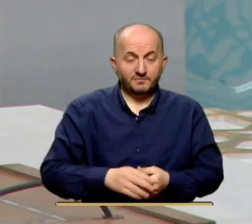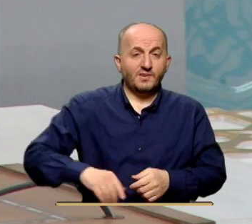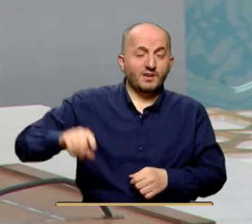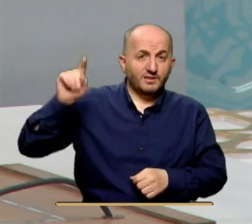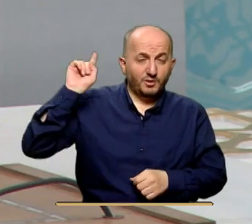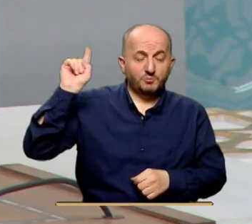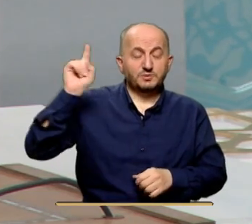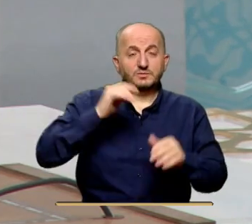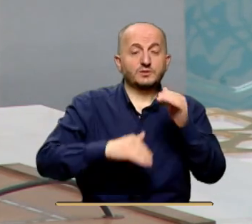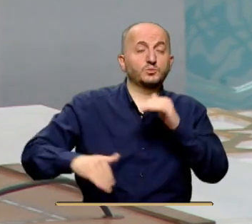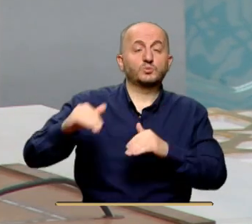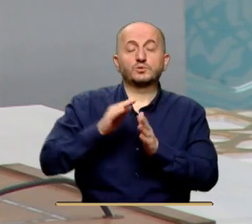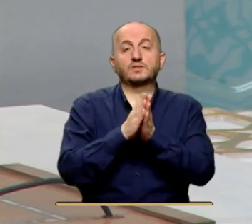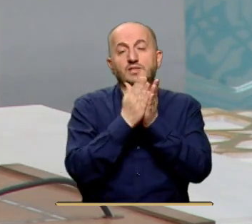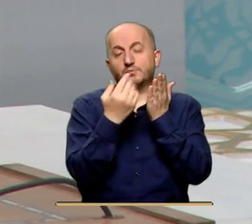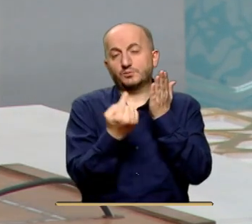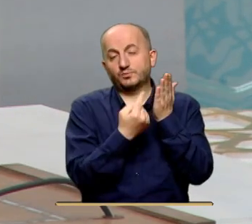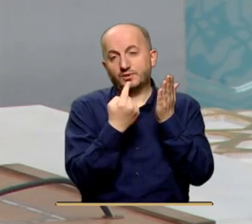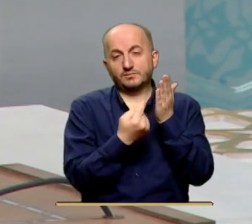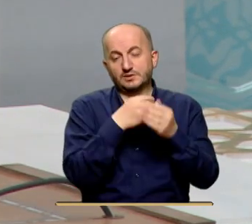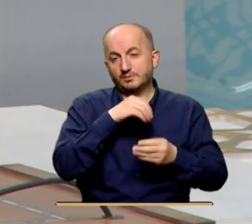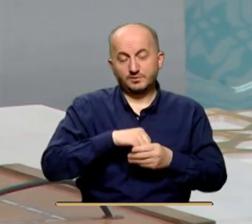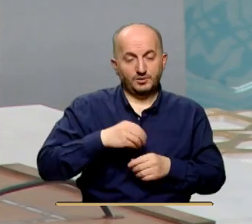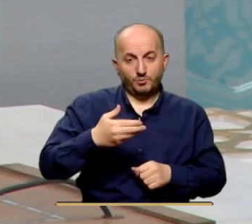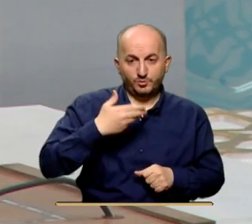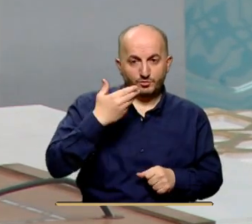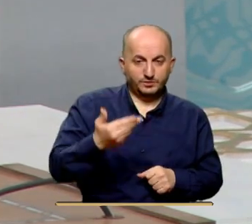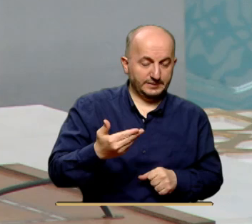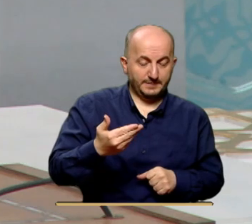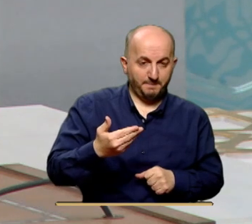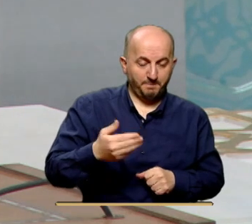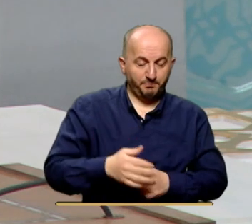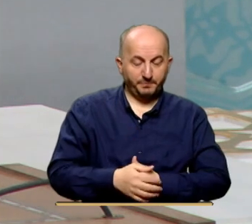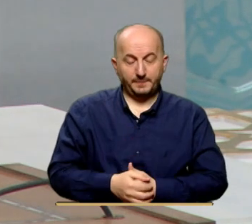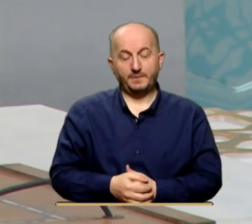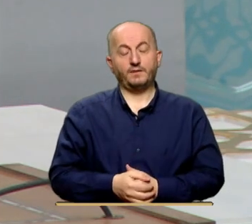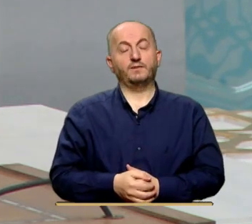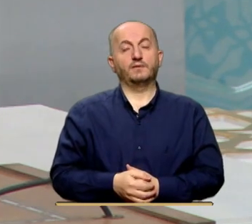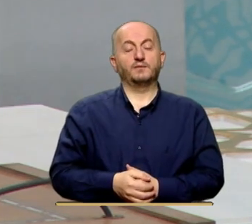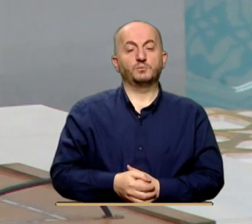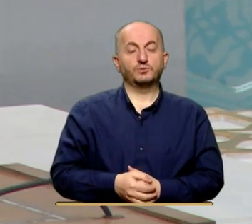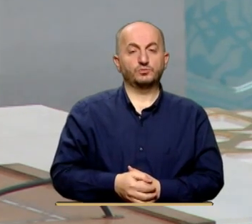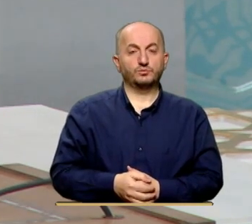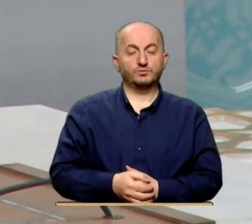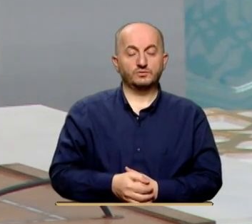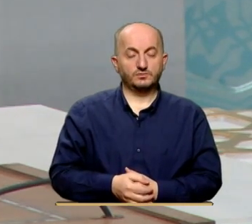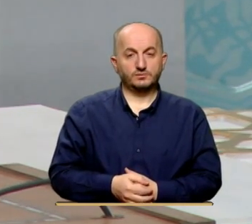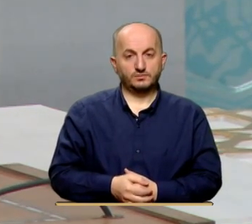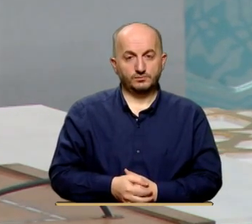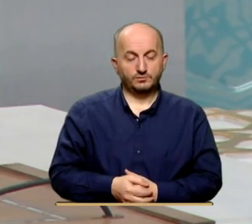Rabbimiz yüce kitabımız Kur'an-ı Mübin'inde buyurur ki: Ya eyyühellezine amenu